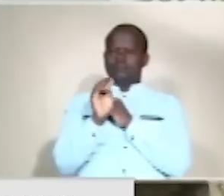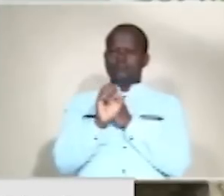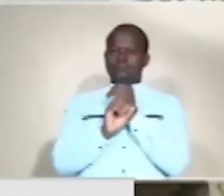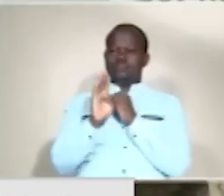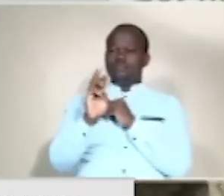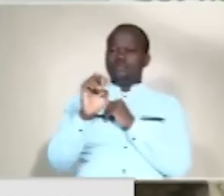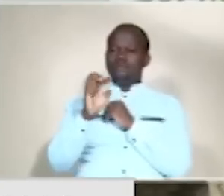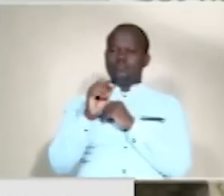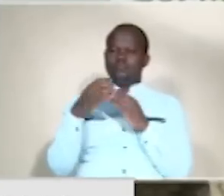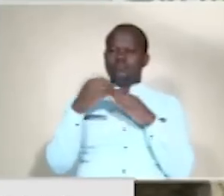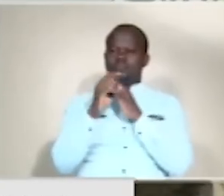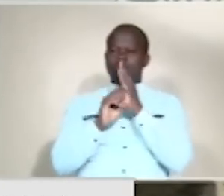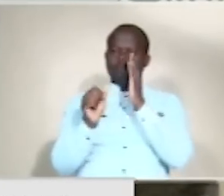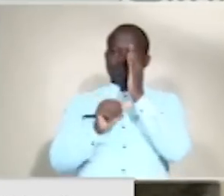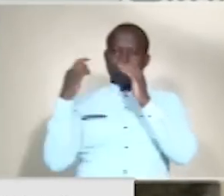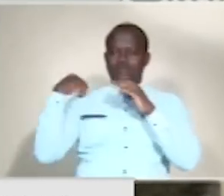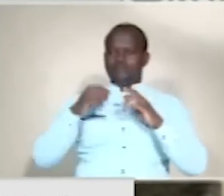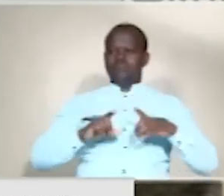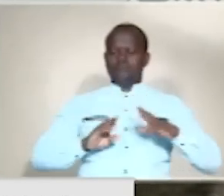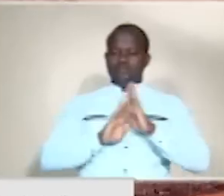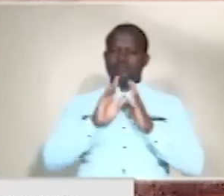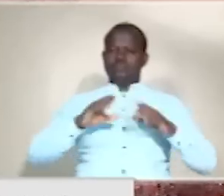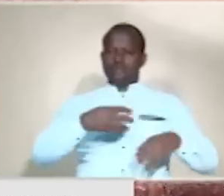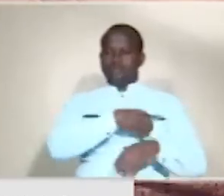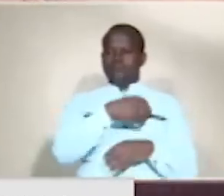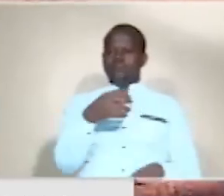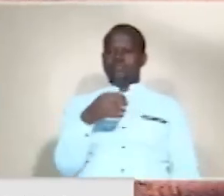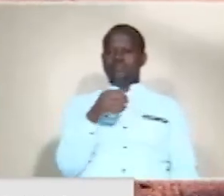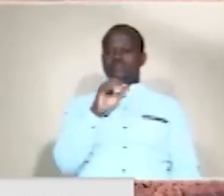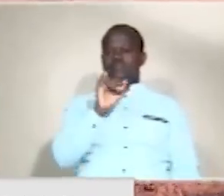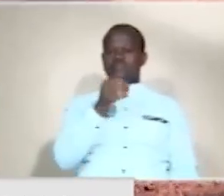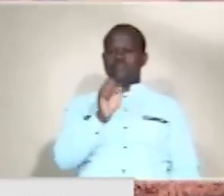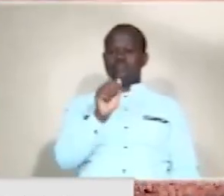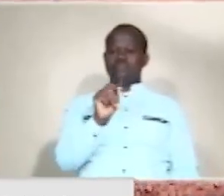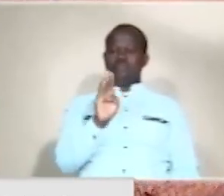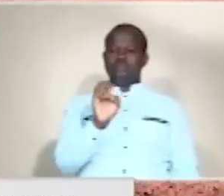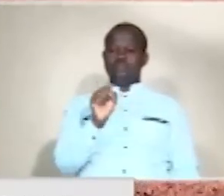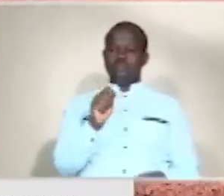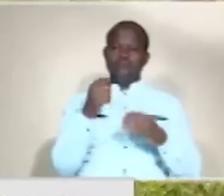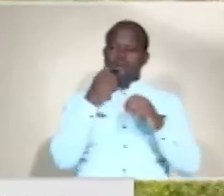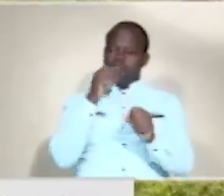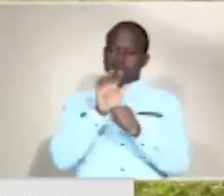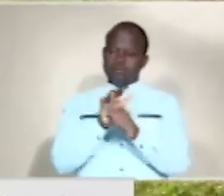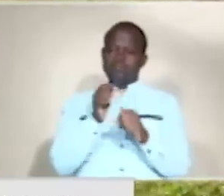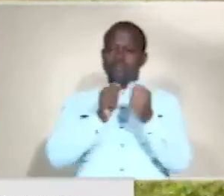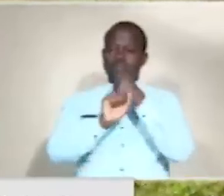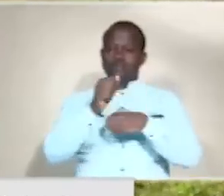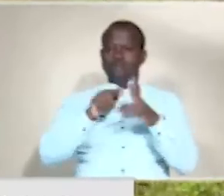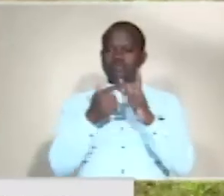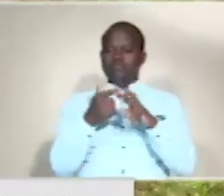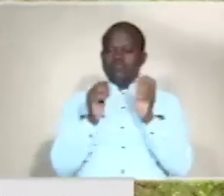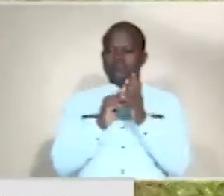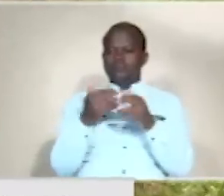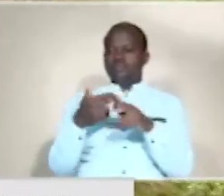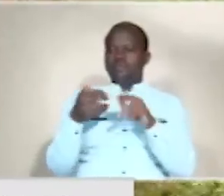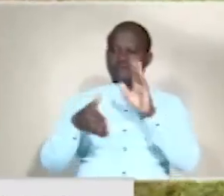Burera. Umuyobozi w'akarere wungirije ushinzwe iterambere ry'ubukungu Nshimyimana Jean Baptiste aha icyizere abatuye aka karere kuko ubu imirimo yatangiye kandi